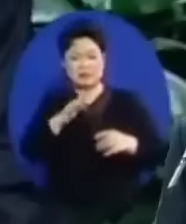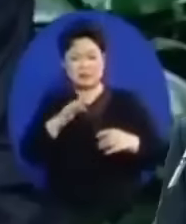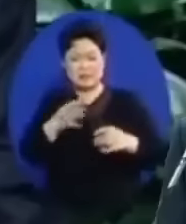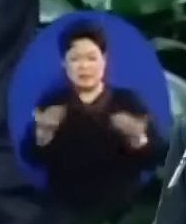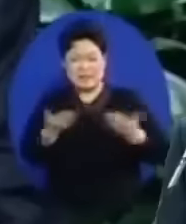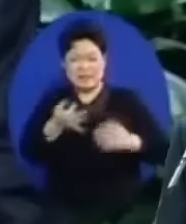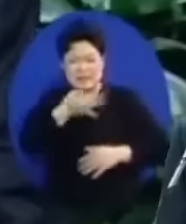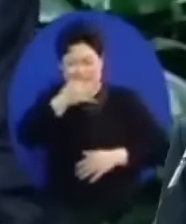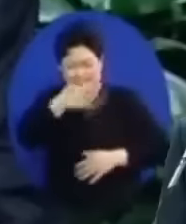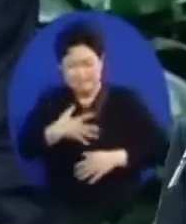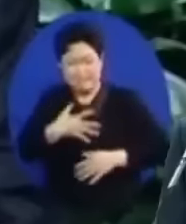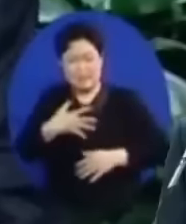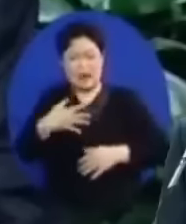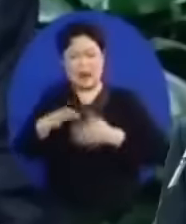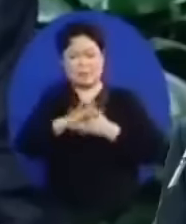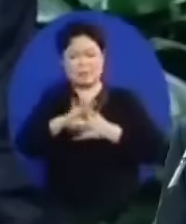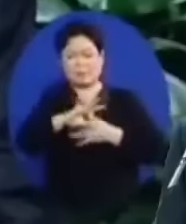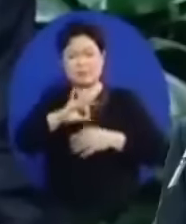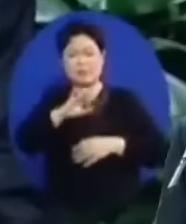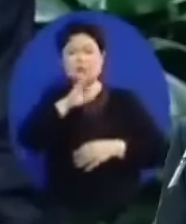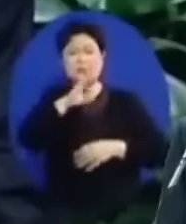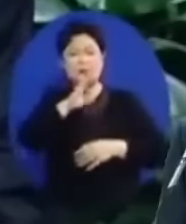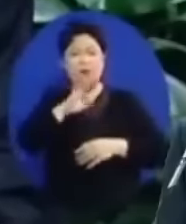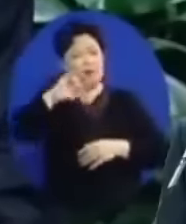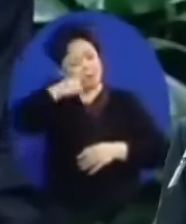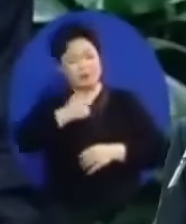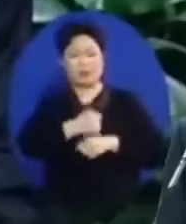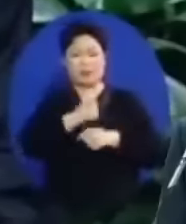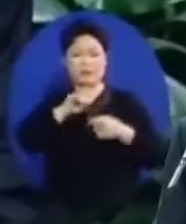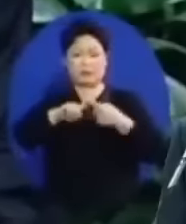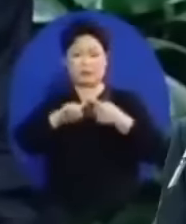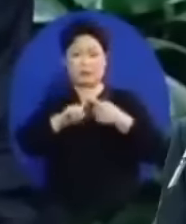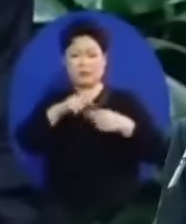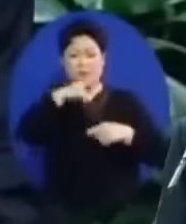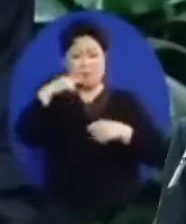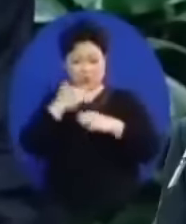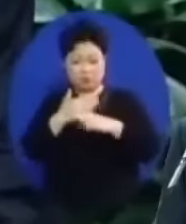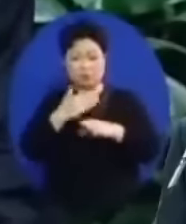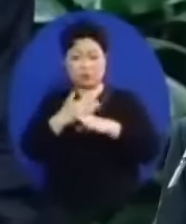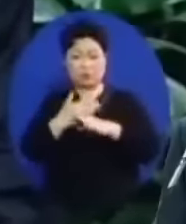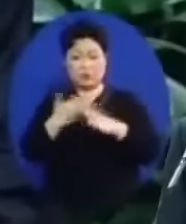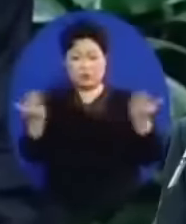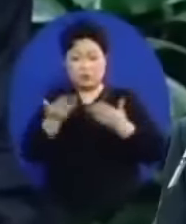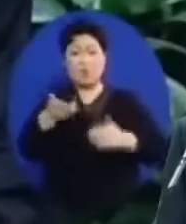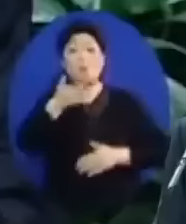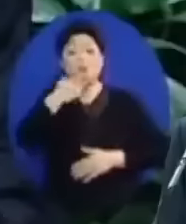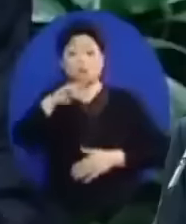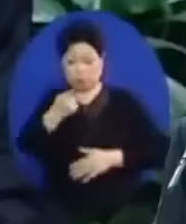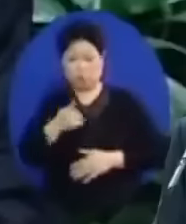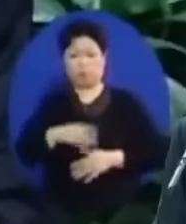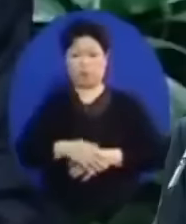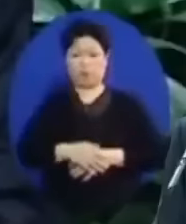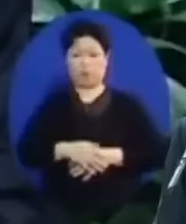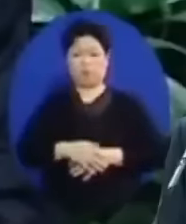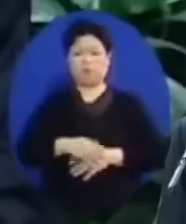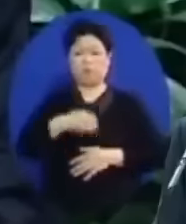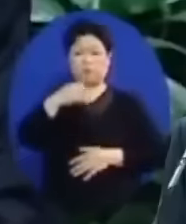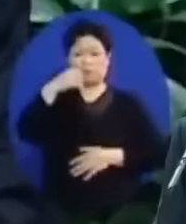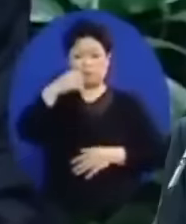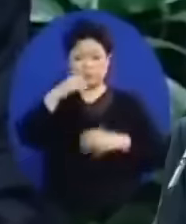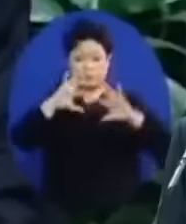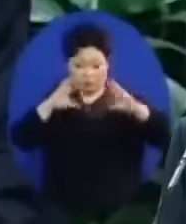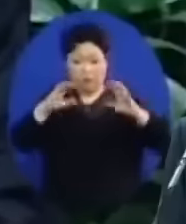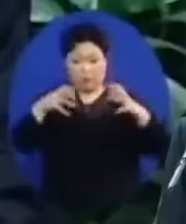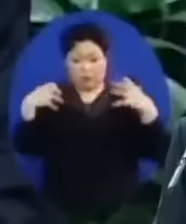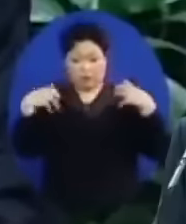되면 어떻게 살아나가느냐. 적응 못하는 이유가 이것입니다. 공산주의는 일을 안 해도 벌어